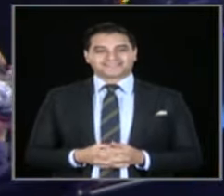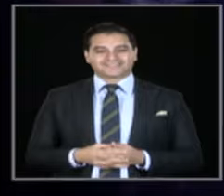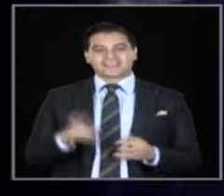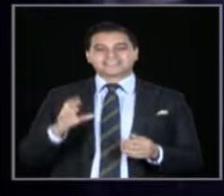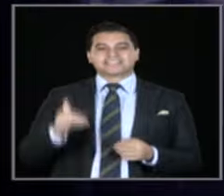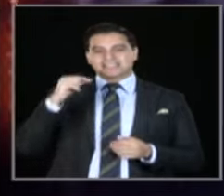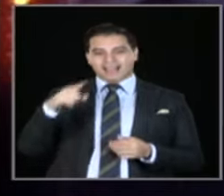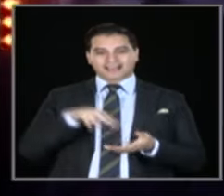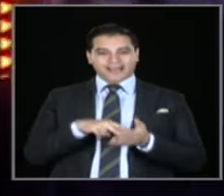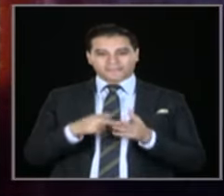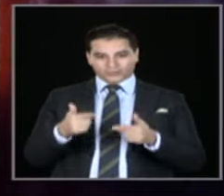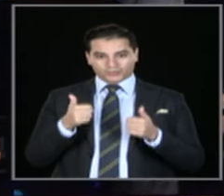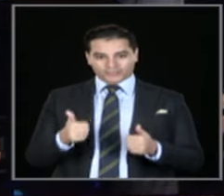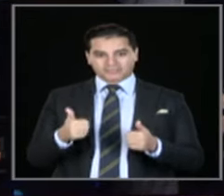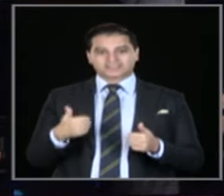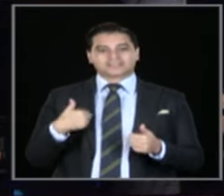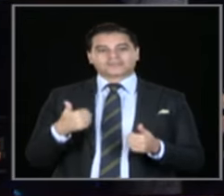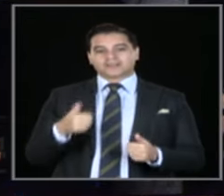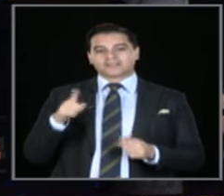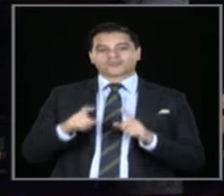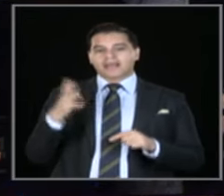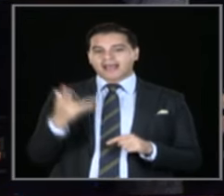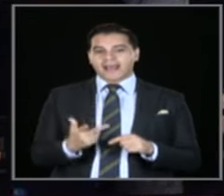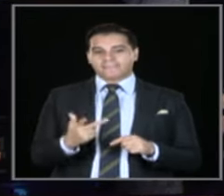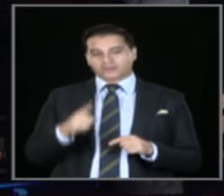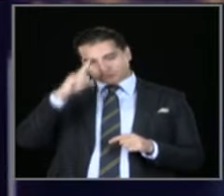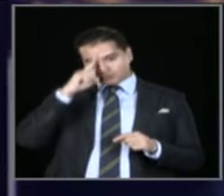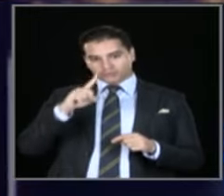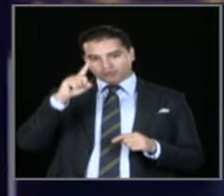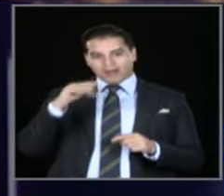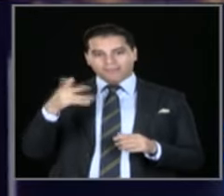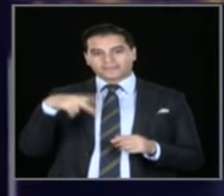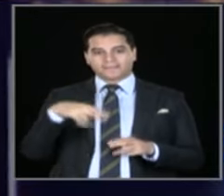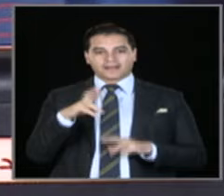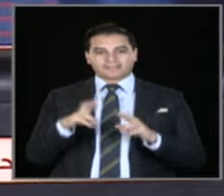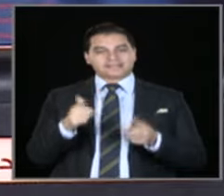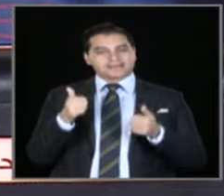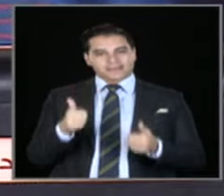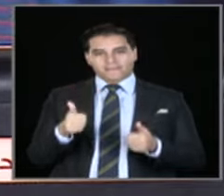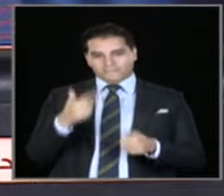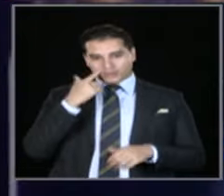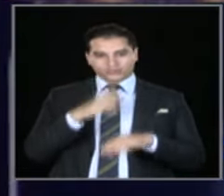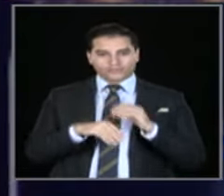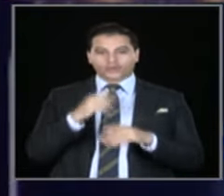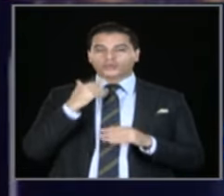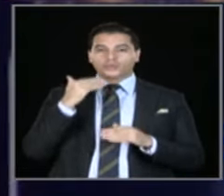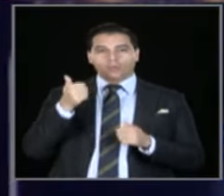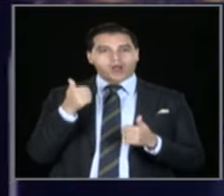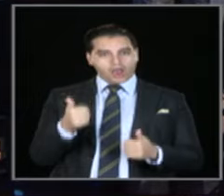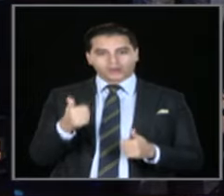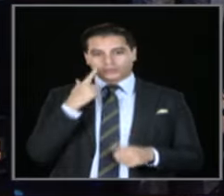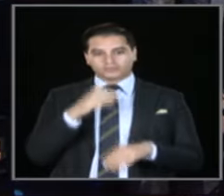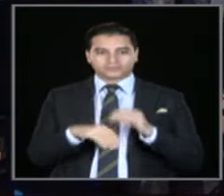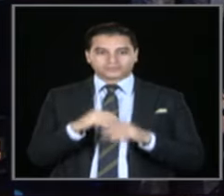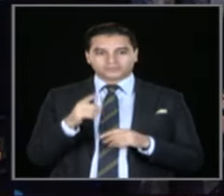ازيك يا زياد؟ الحمد لله. كم سؤال؟ ان شاء الله 8. طيب برضو الطموح حلو،